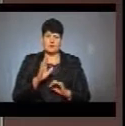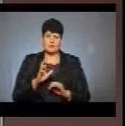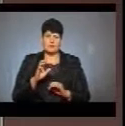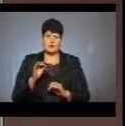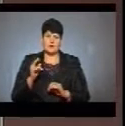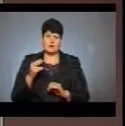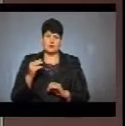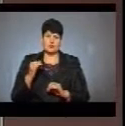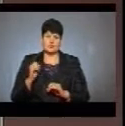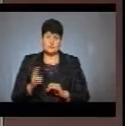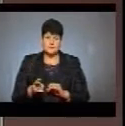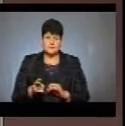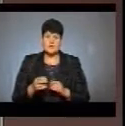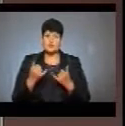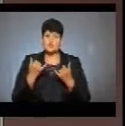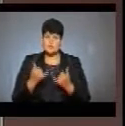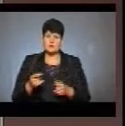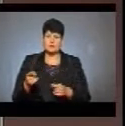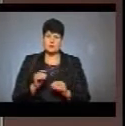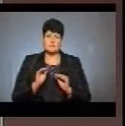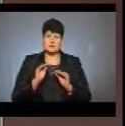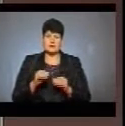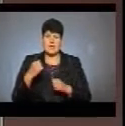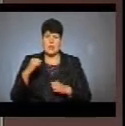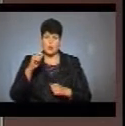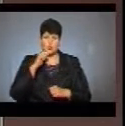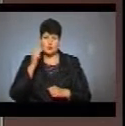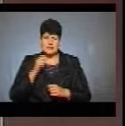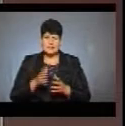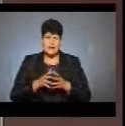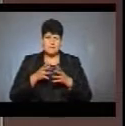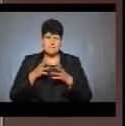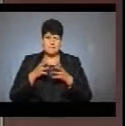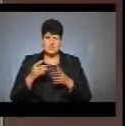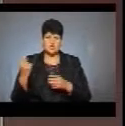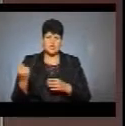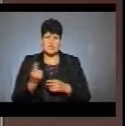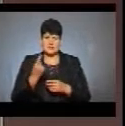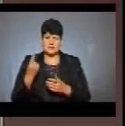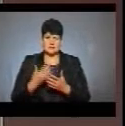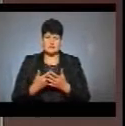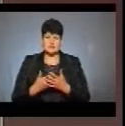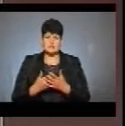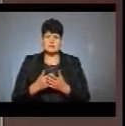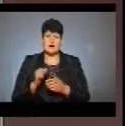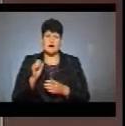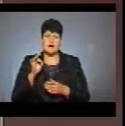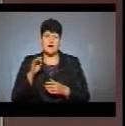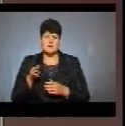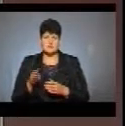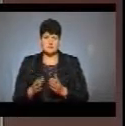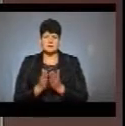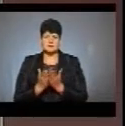Богайчук. Сьогодні в Тернополі встановили рекорд України. Найбільша та єдина колекція артбуків – це мистецькі